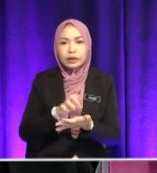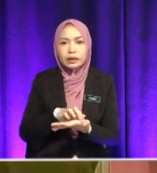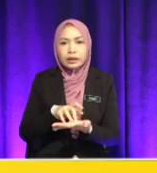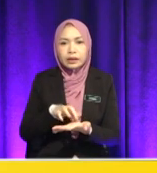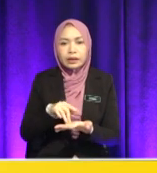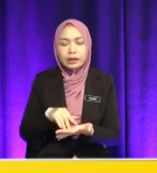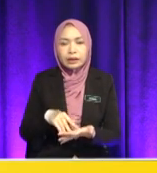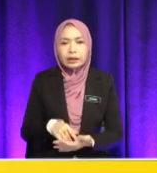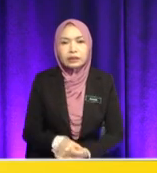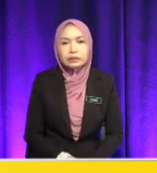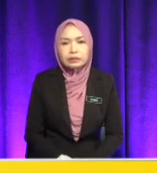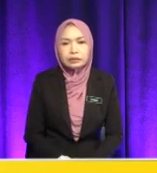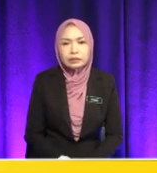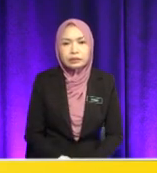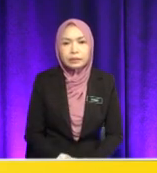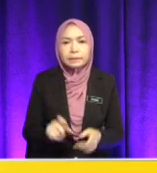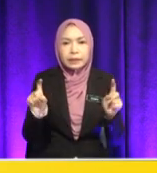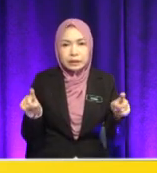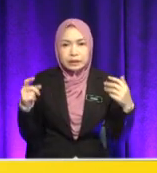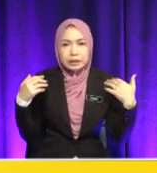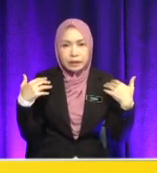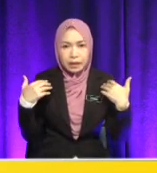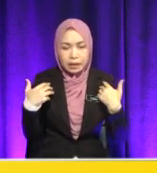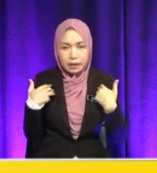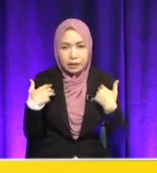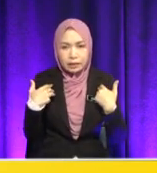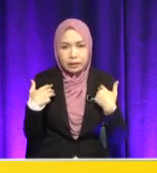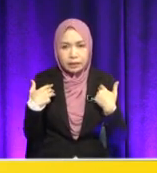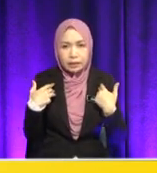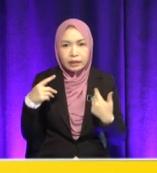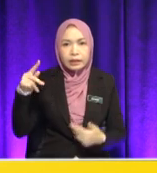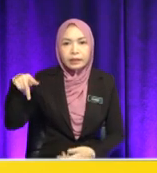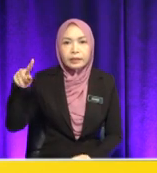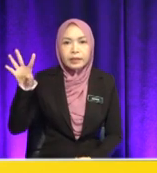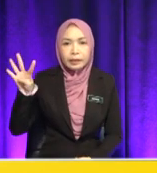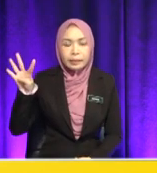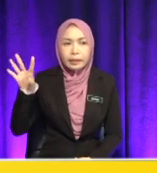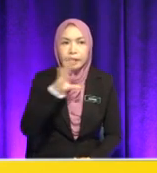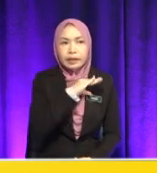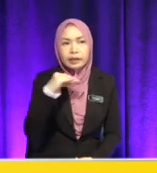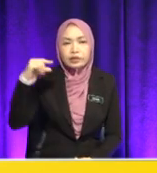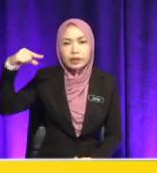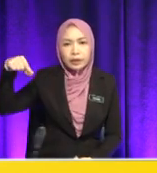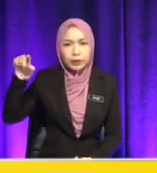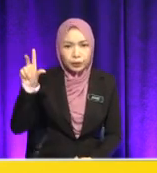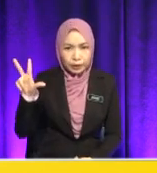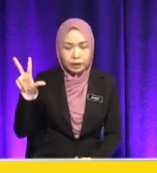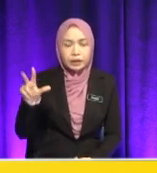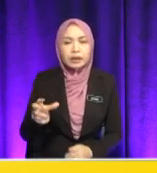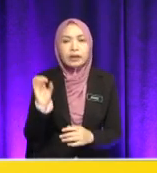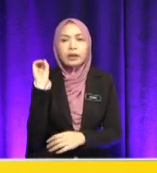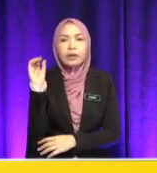Oke pastikan ada ujung kali Pi 4 dan q3 ini yang paling penting adalah jawabannya Oke